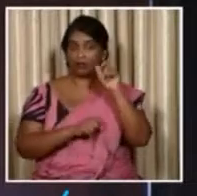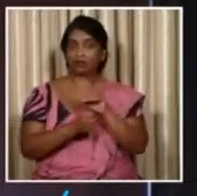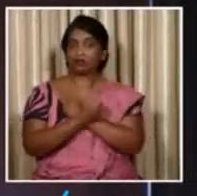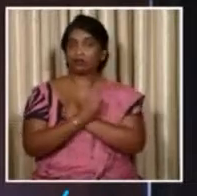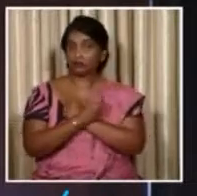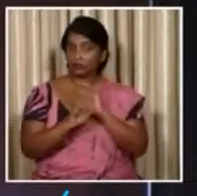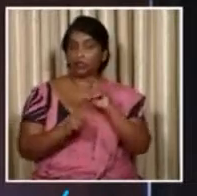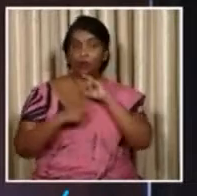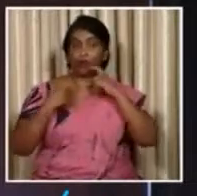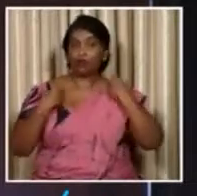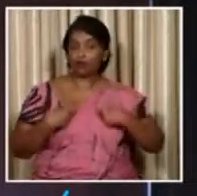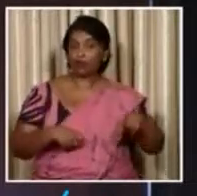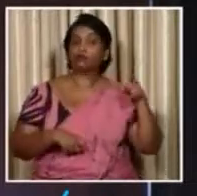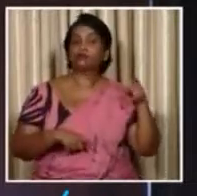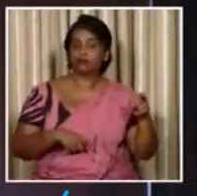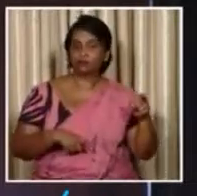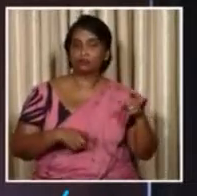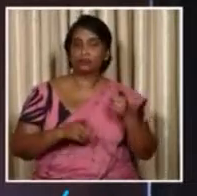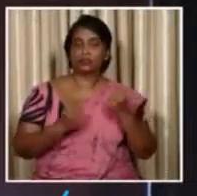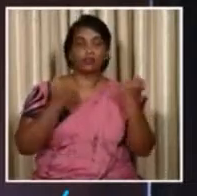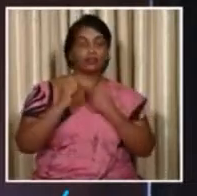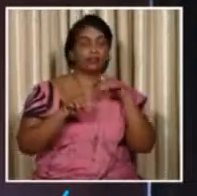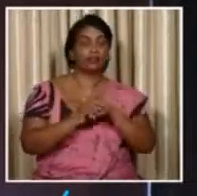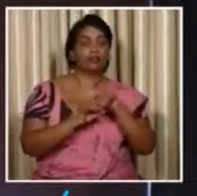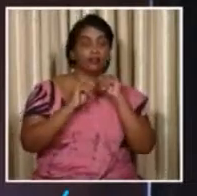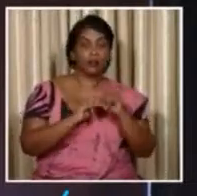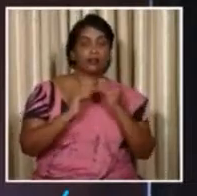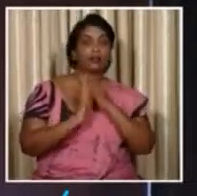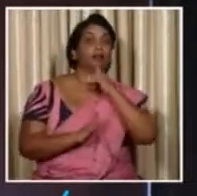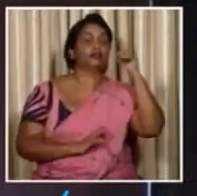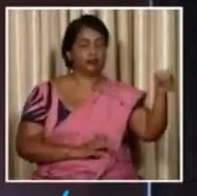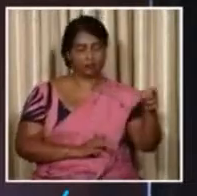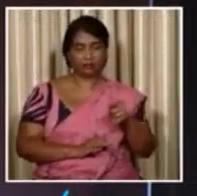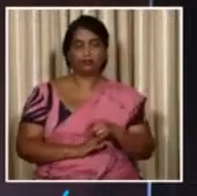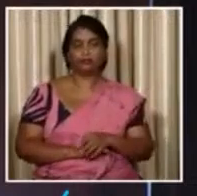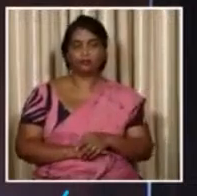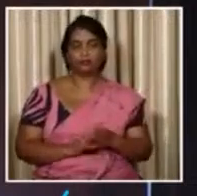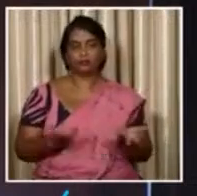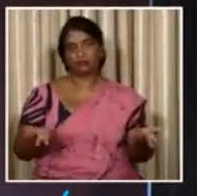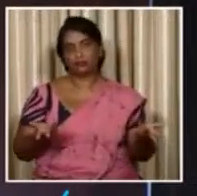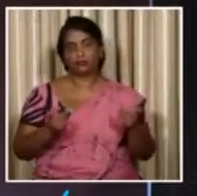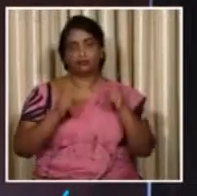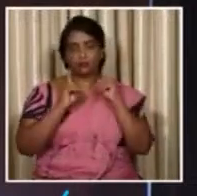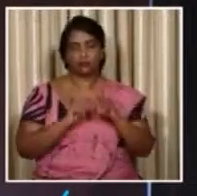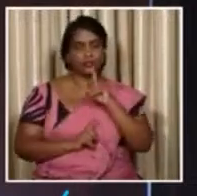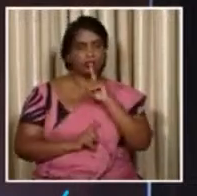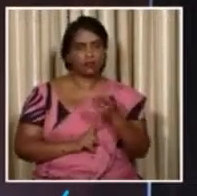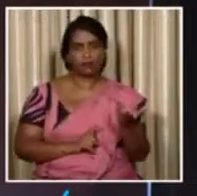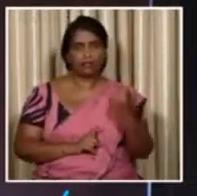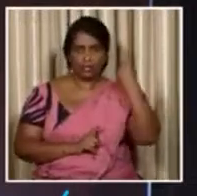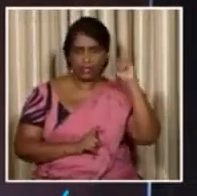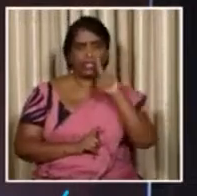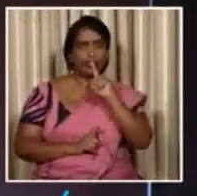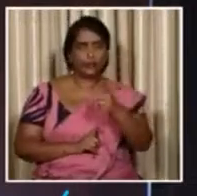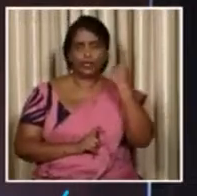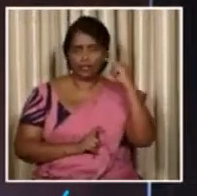වුණොත් නීතිඥවරු ජිප් එකට නැගලා අපරාධකරුවන්ගේ නිවසට යනවා. I was shocked. This is what he said yesterday, Deputy